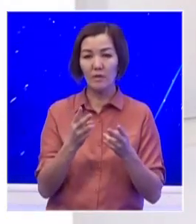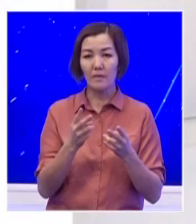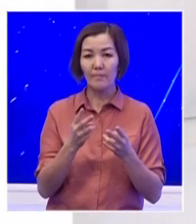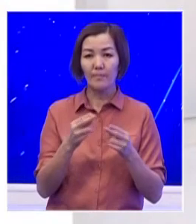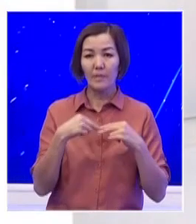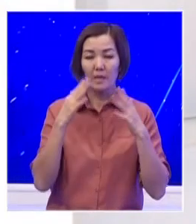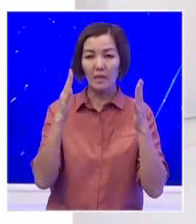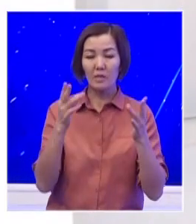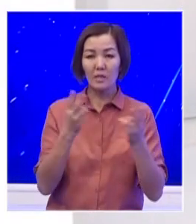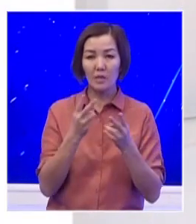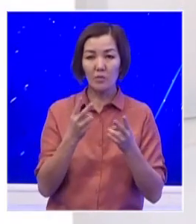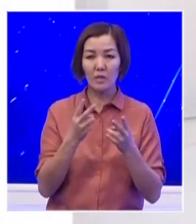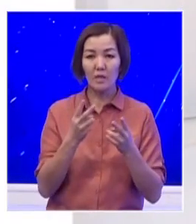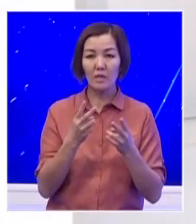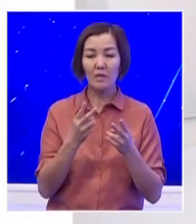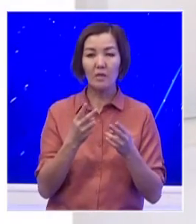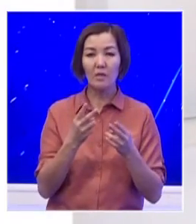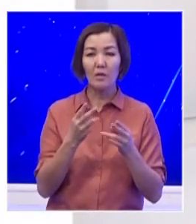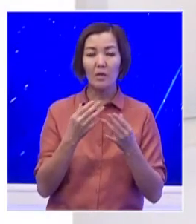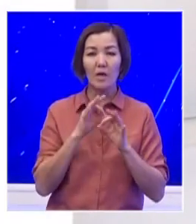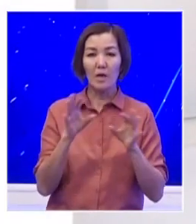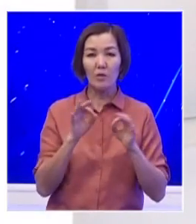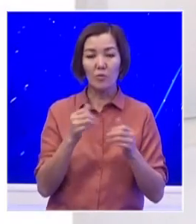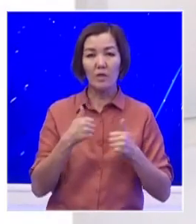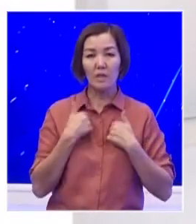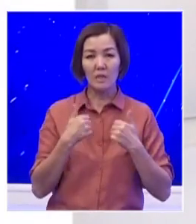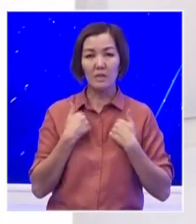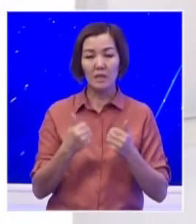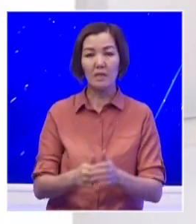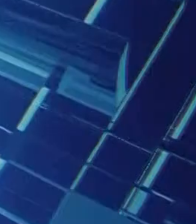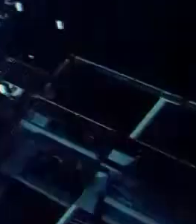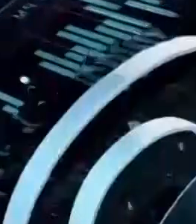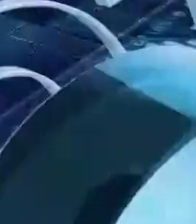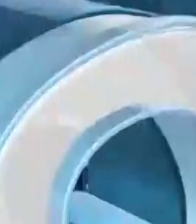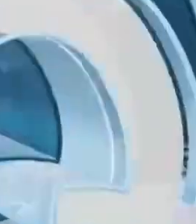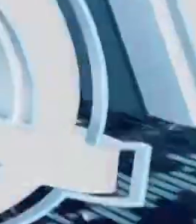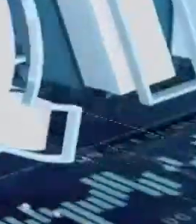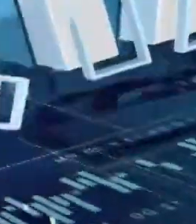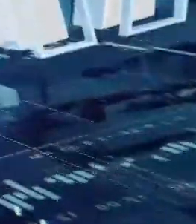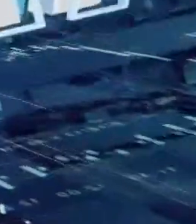ескеру керек. Біз сол дүниелерді айтуға тырыстық.